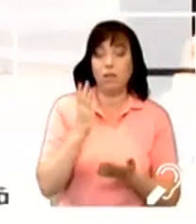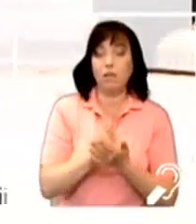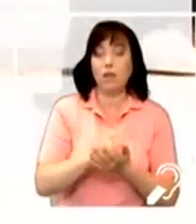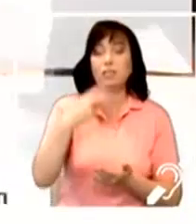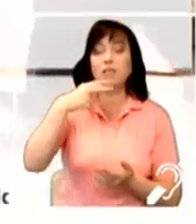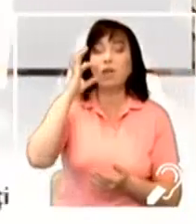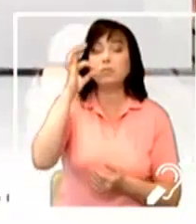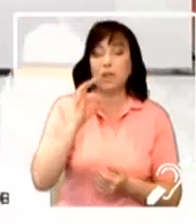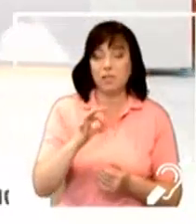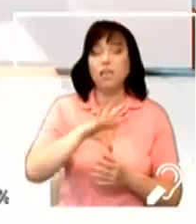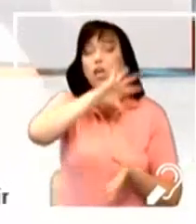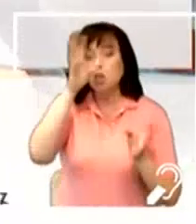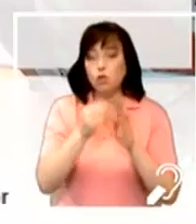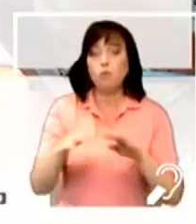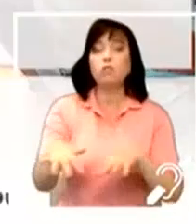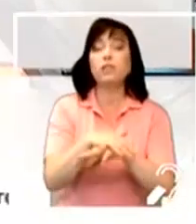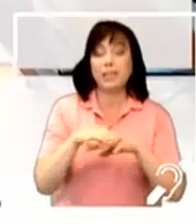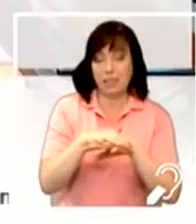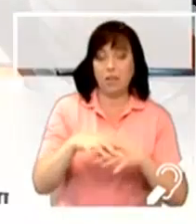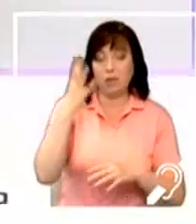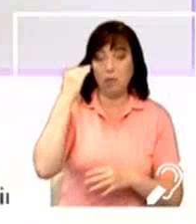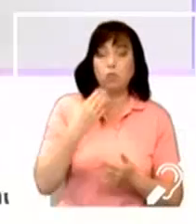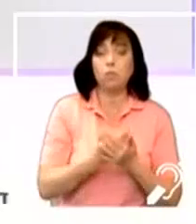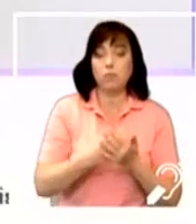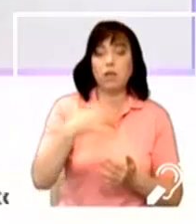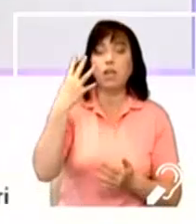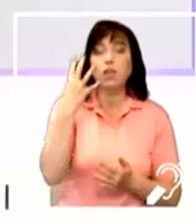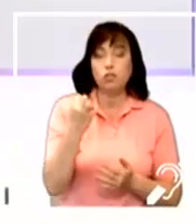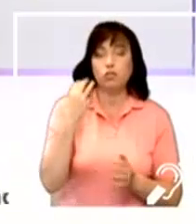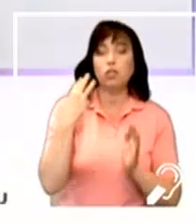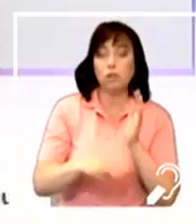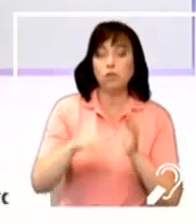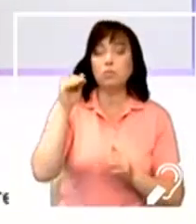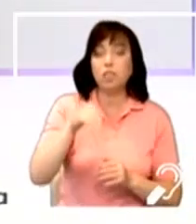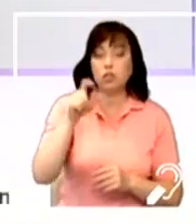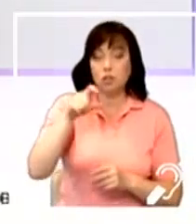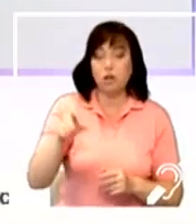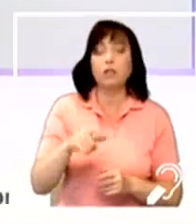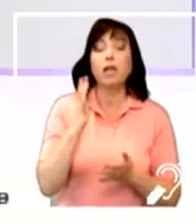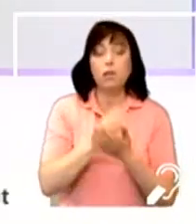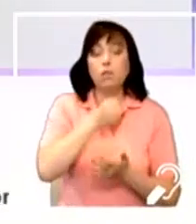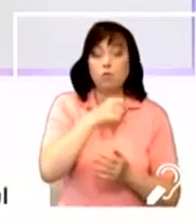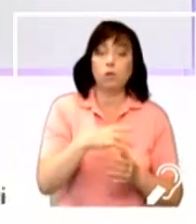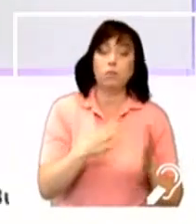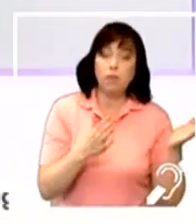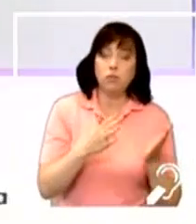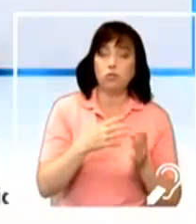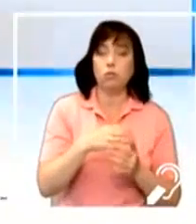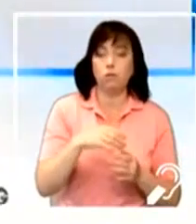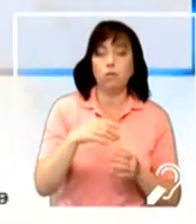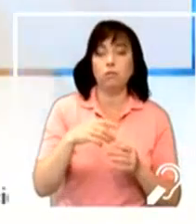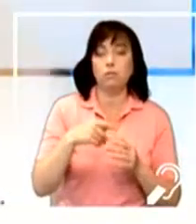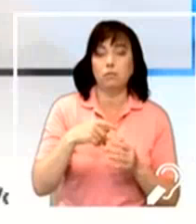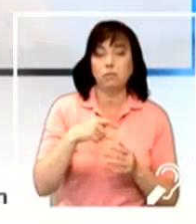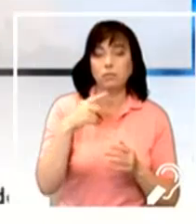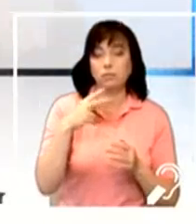reprezintă 20% din totalul de locuitori. Circa 480.000 de persoane au între 60 și 74 de